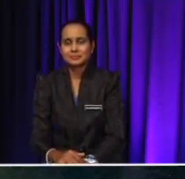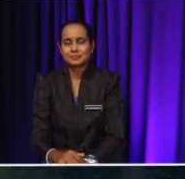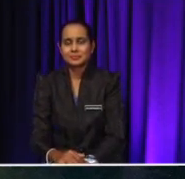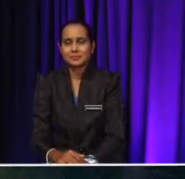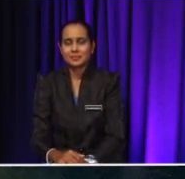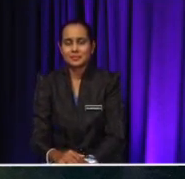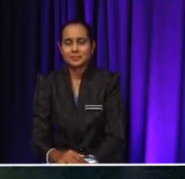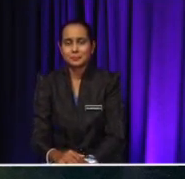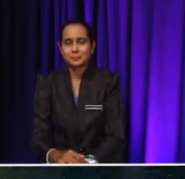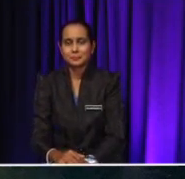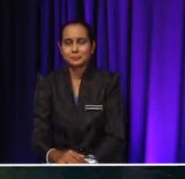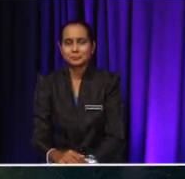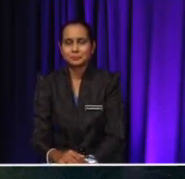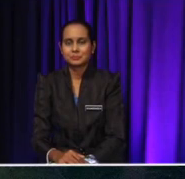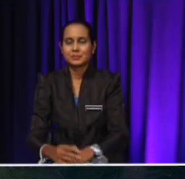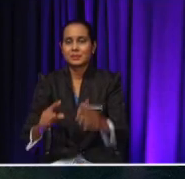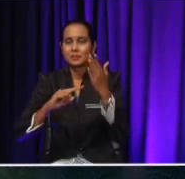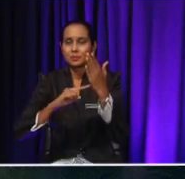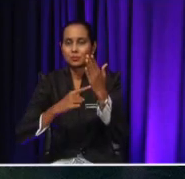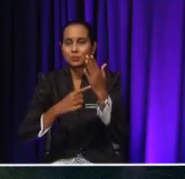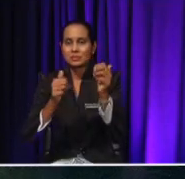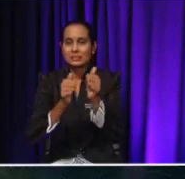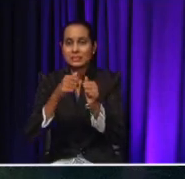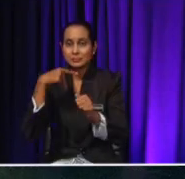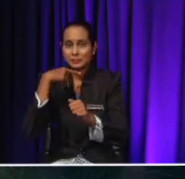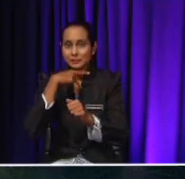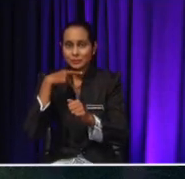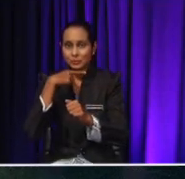boleh tapi saja ini dimuliakan dengan pantun